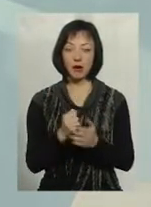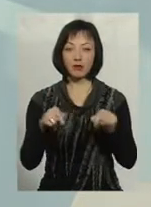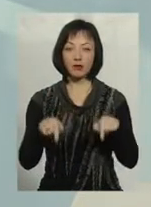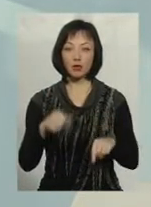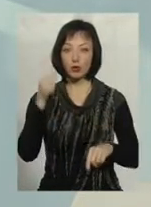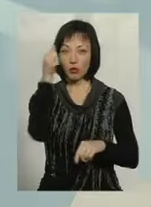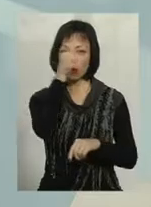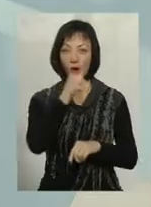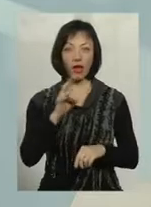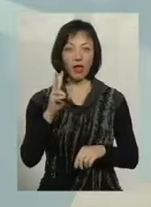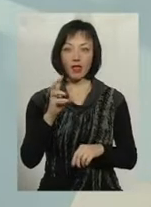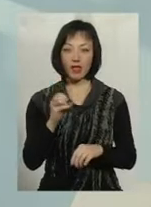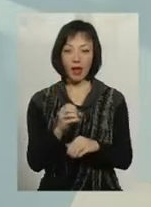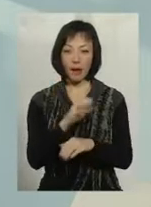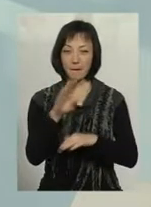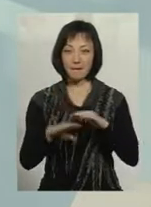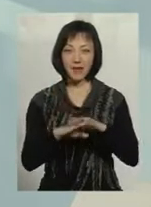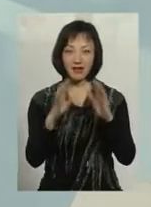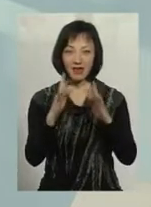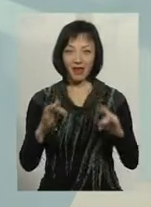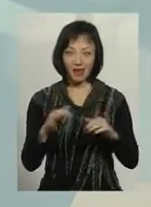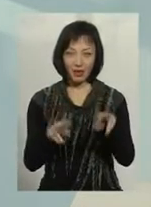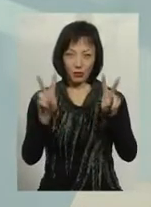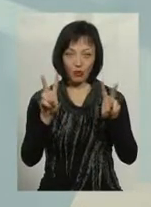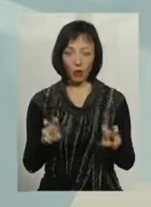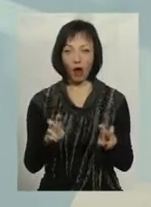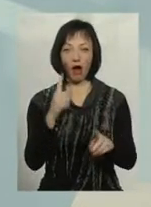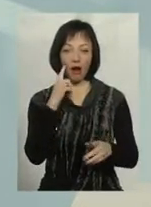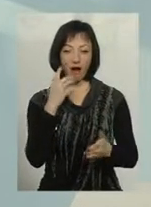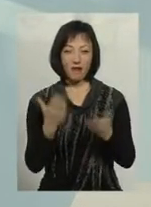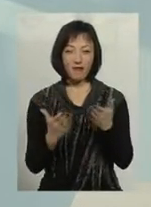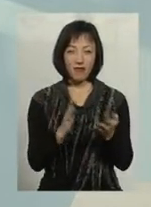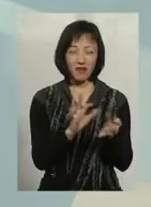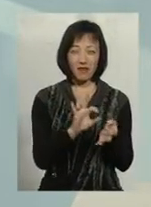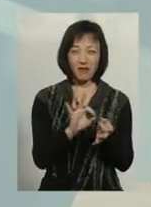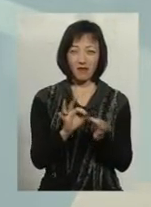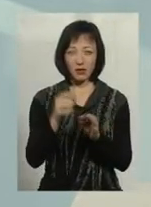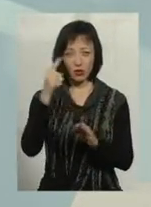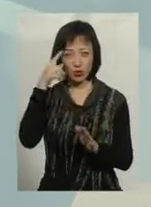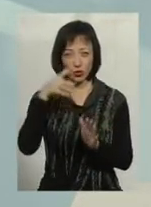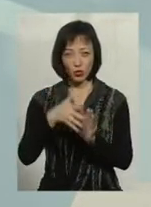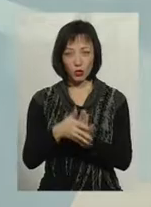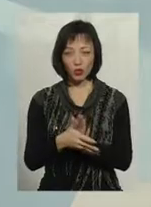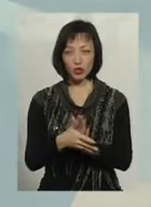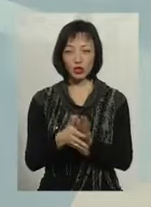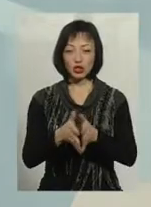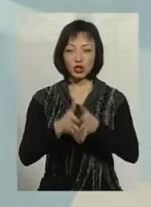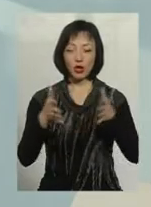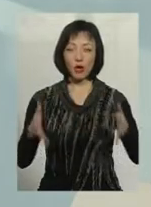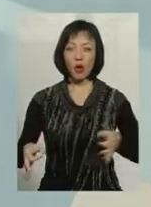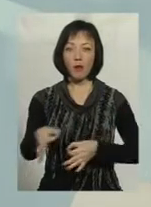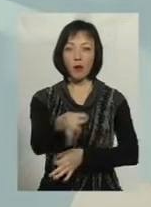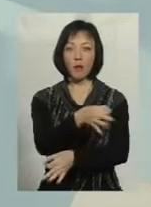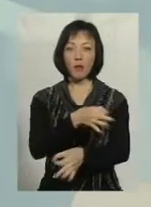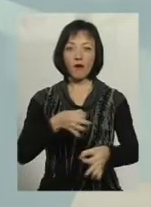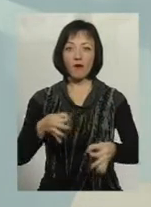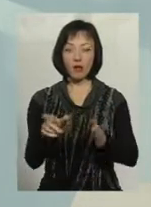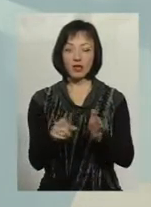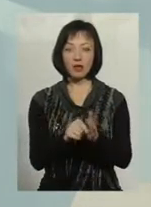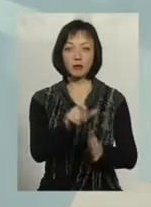наші народні обранці. Поки що цей закон не підписаний президентом. Разом з тим, це вже закон.